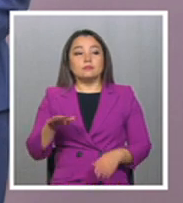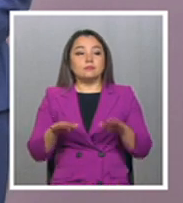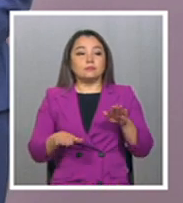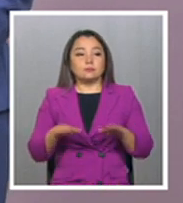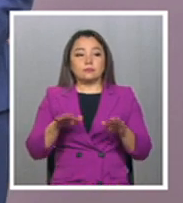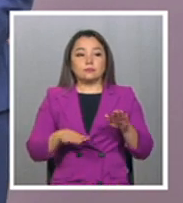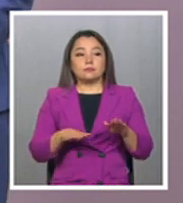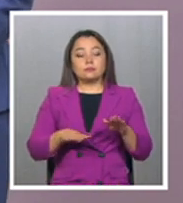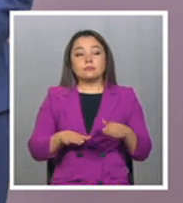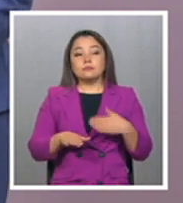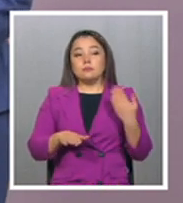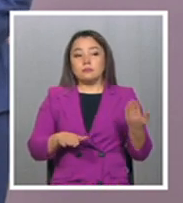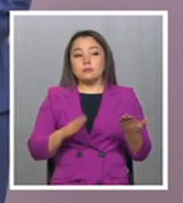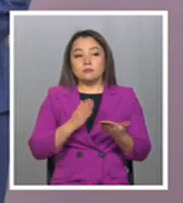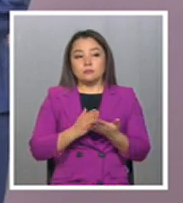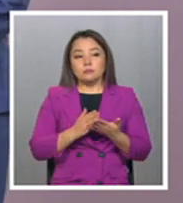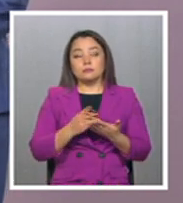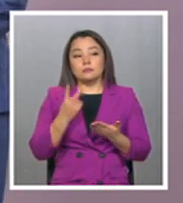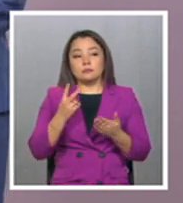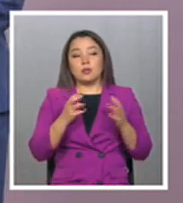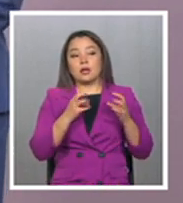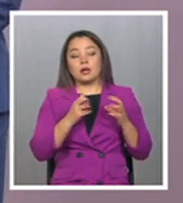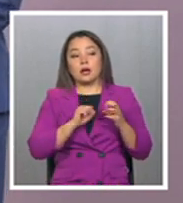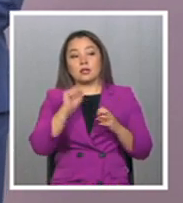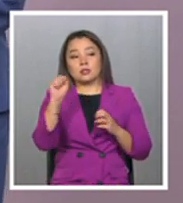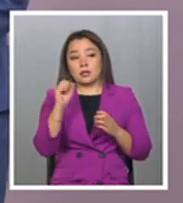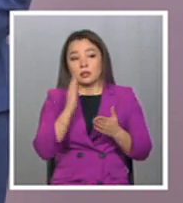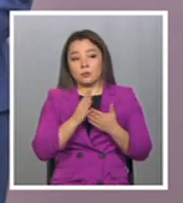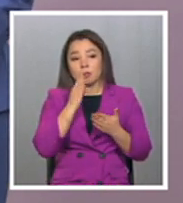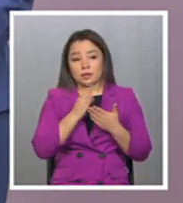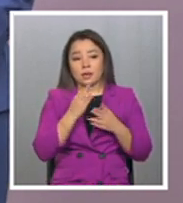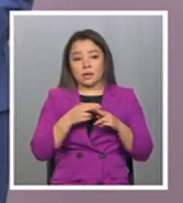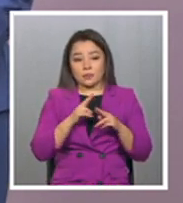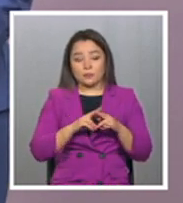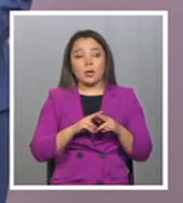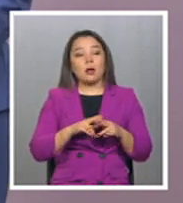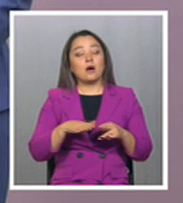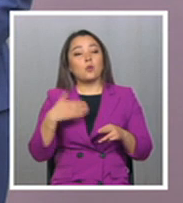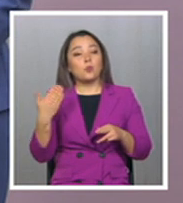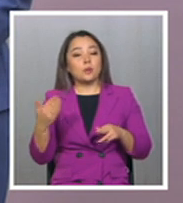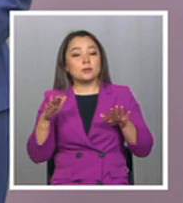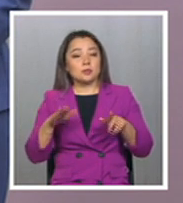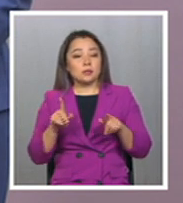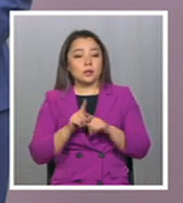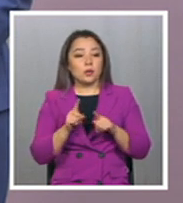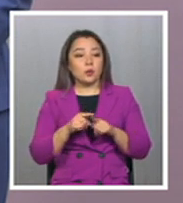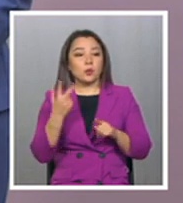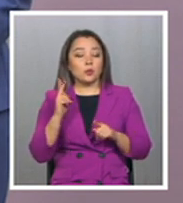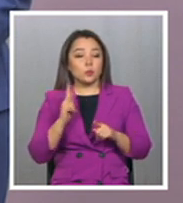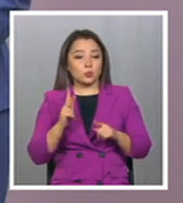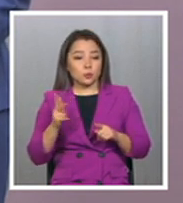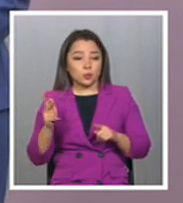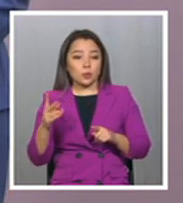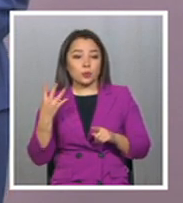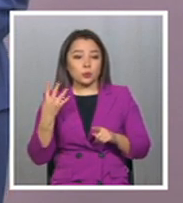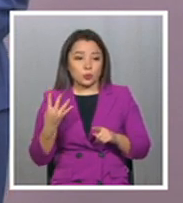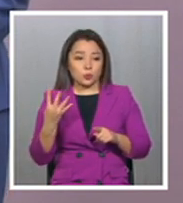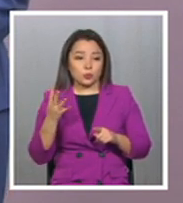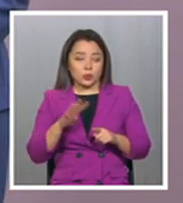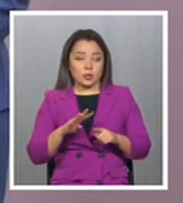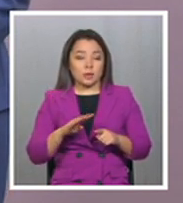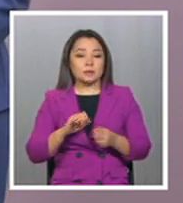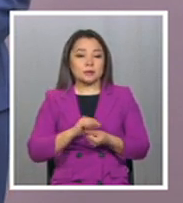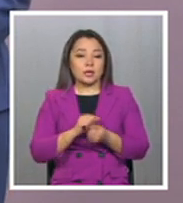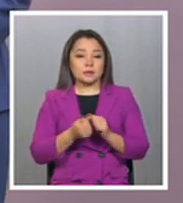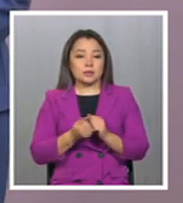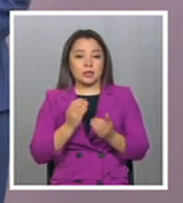жақ табағында 2 гантель бар. Таразының оң жақ табағында 3 килограммнан 4 кіртасы бар